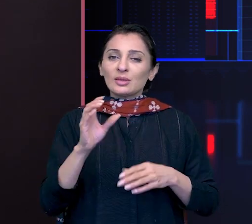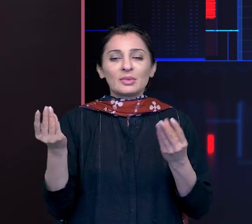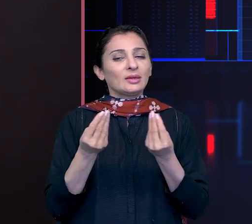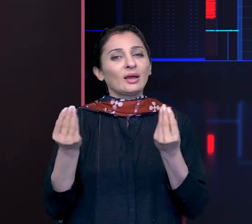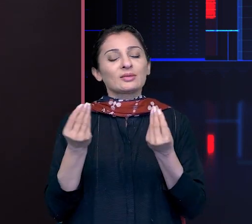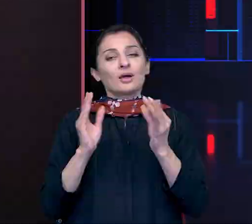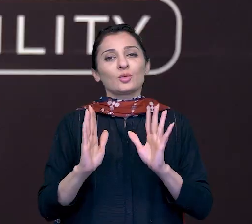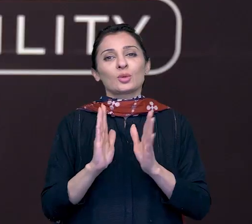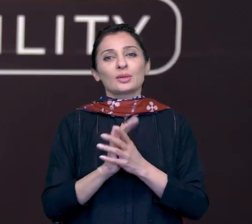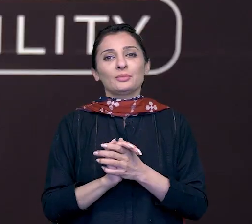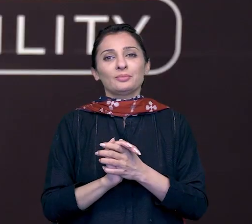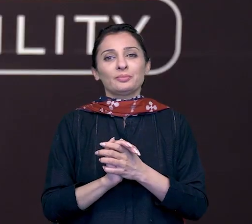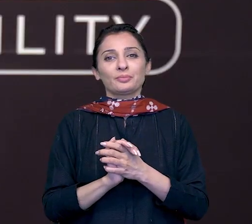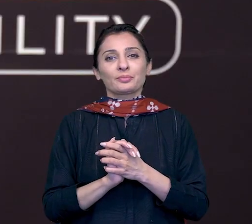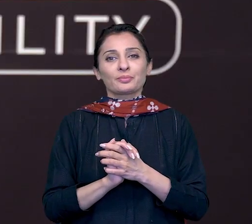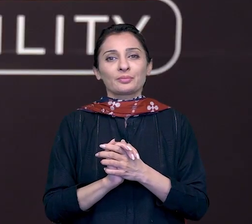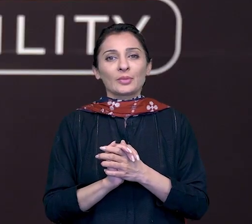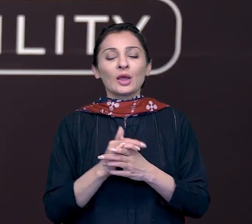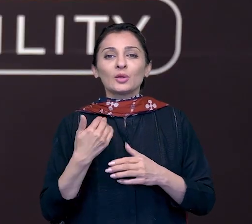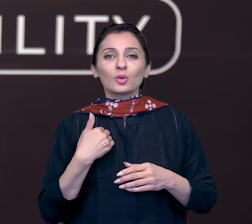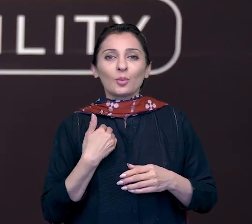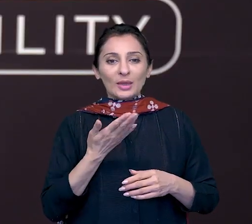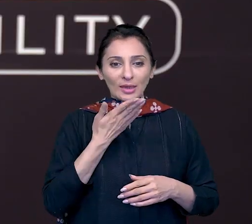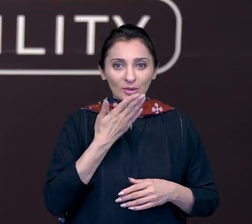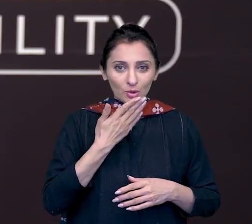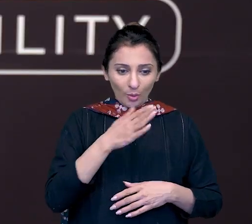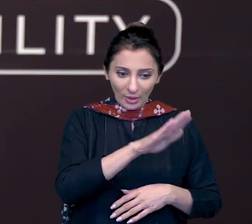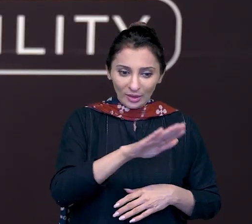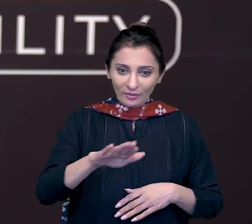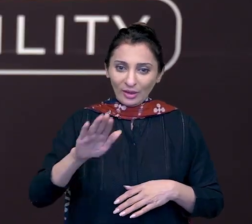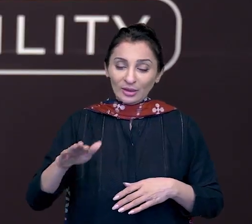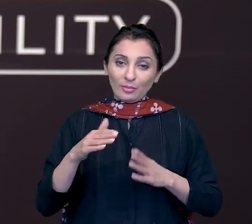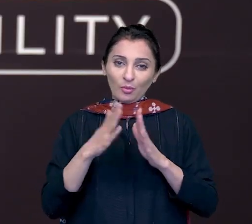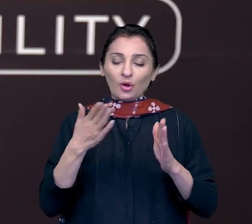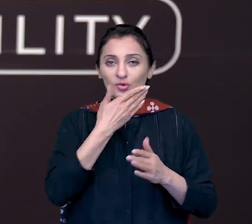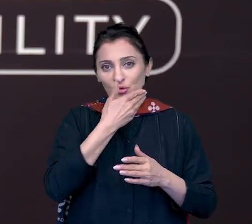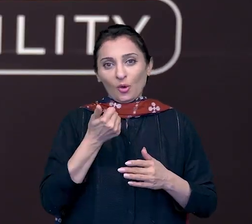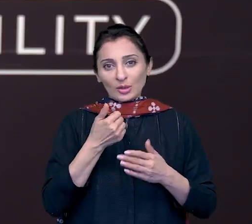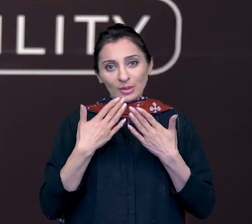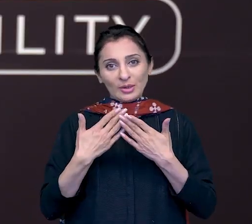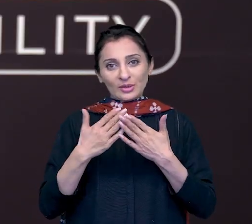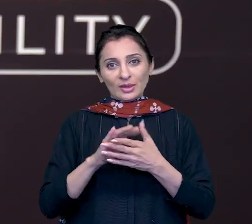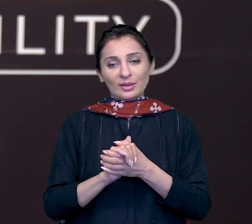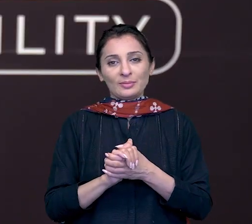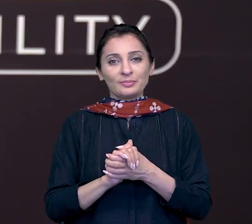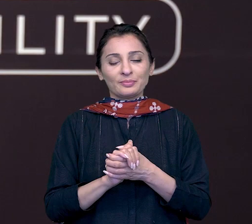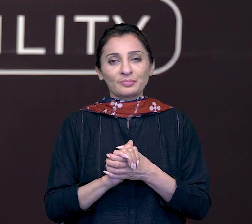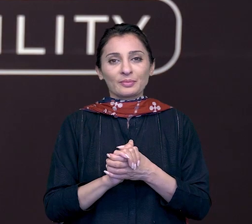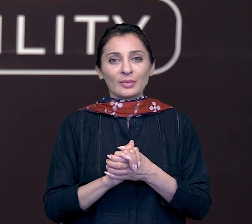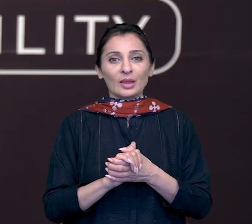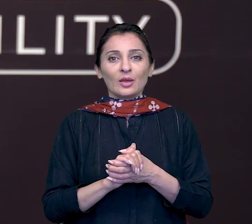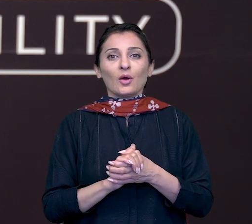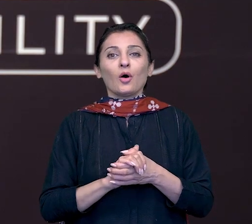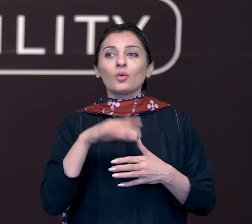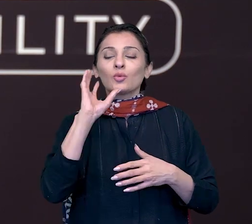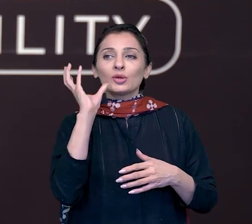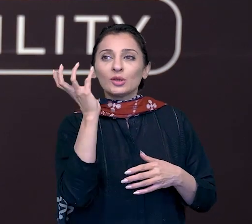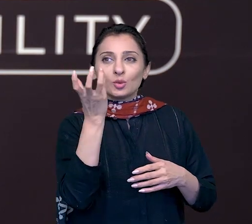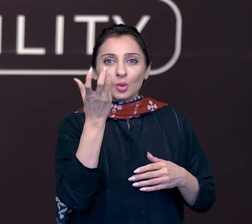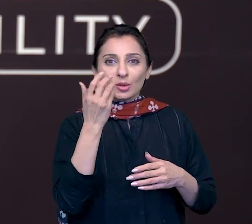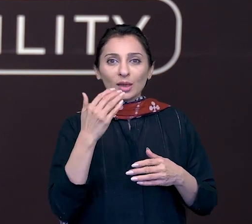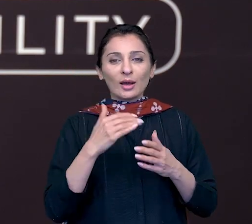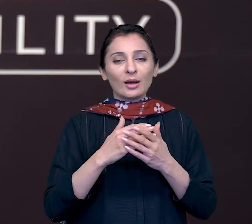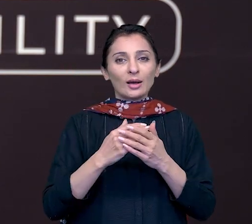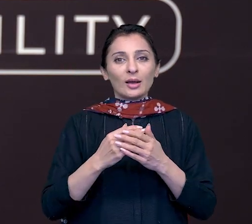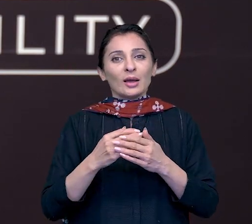اور بگ پکچر میں دیکھنا شروع کیا تو چیزیں بڑی آسان ہوتی گئیں میرے لیے. اور میرے جو اسٹوڈنٹس ہیں کافی انٹرسٹ